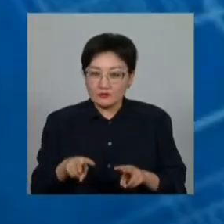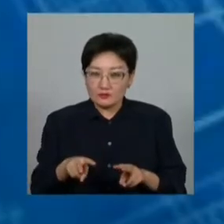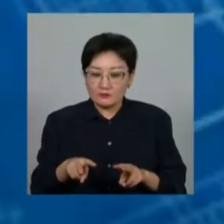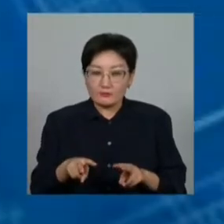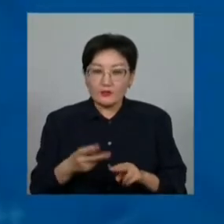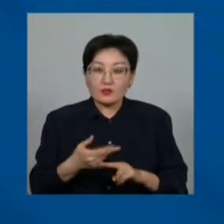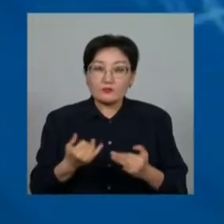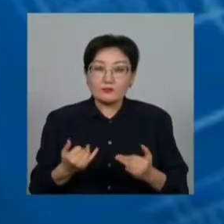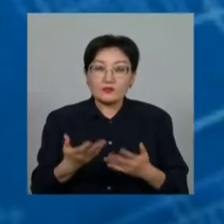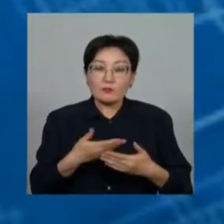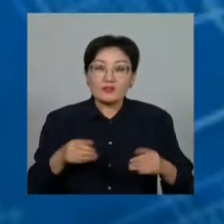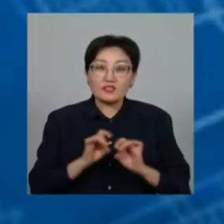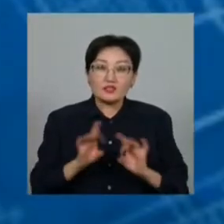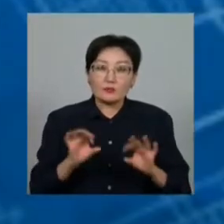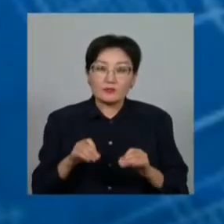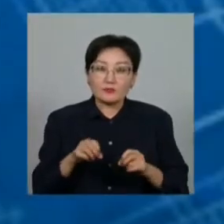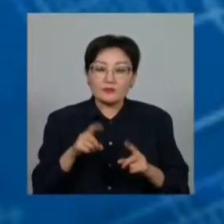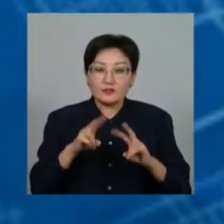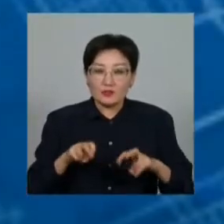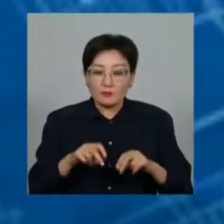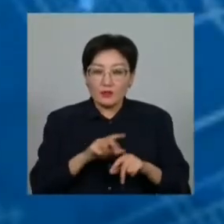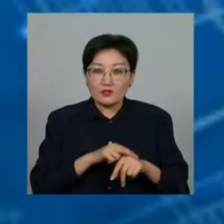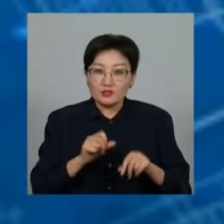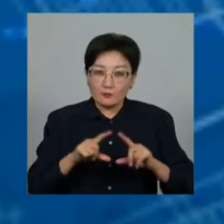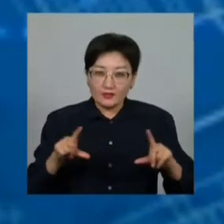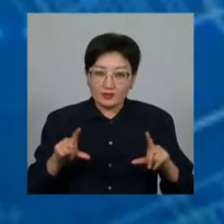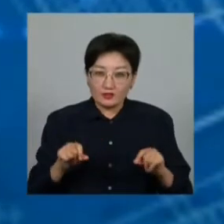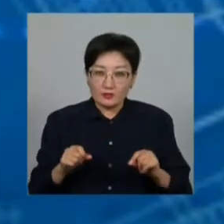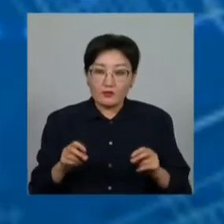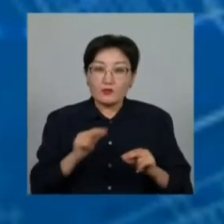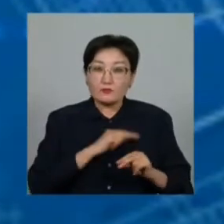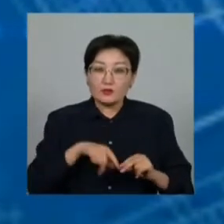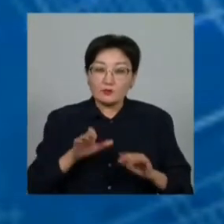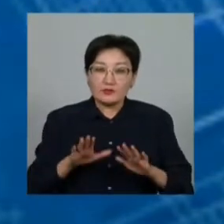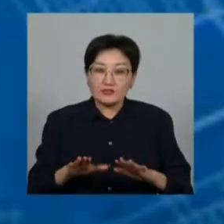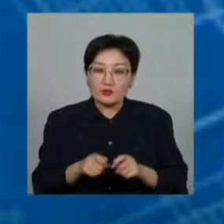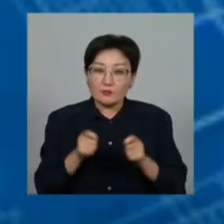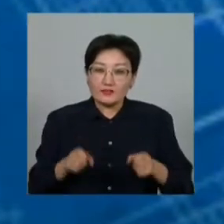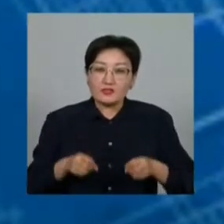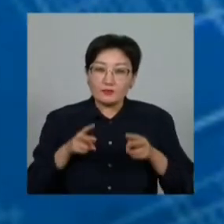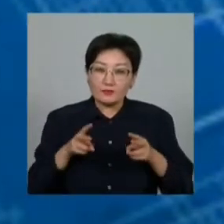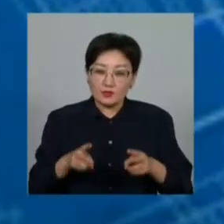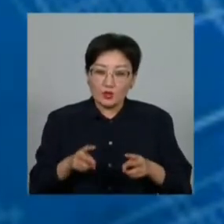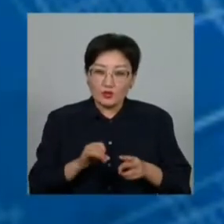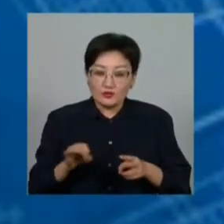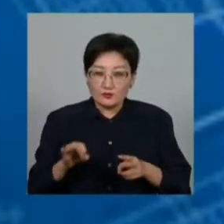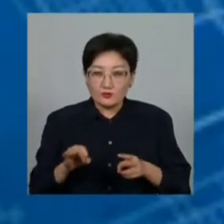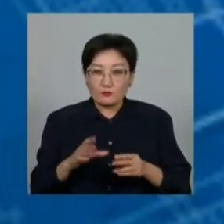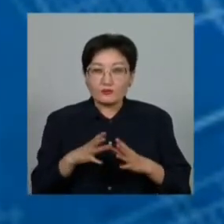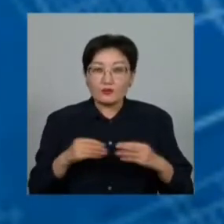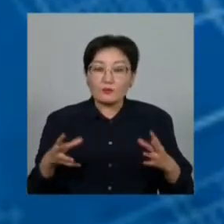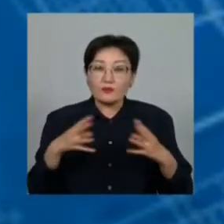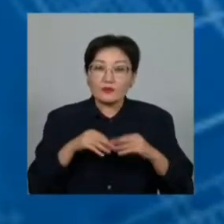профессии сегодня мы расскажем о следователях департамента полиции сотрудницы не только раскрывает особо тяжкие преступления но и